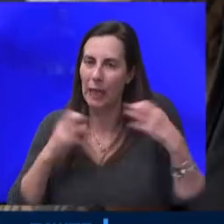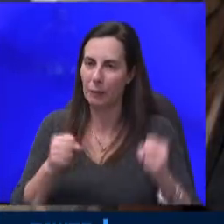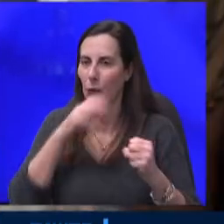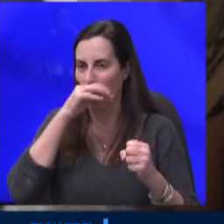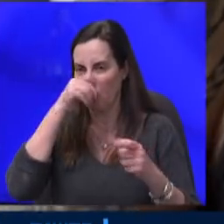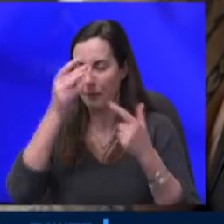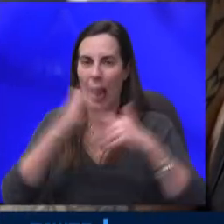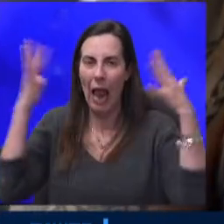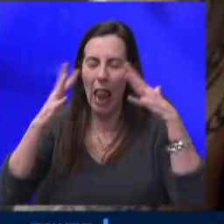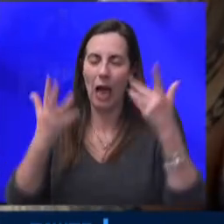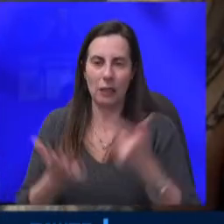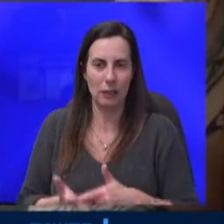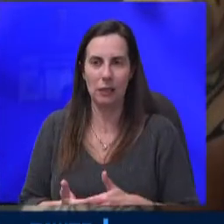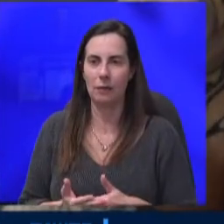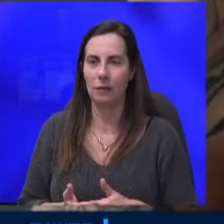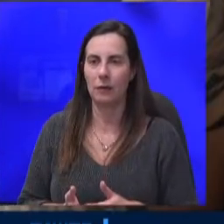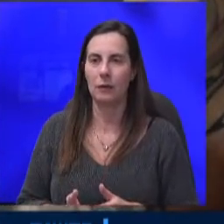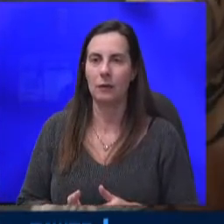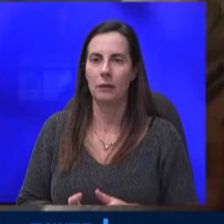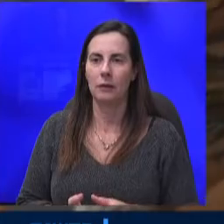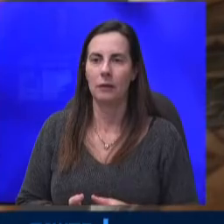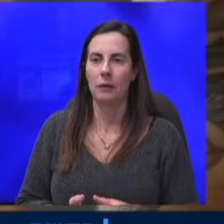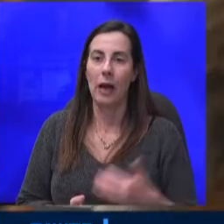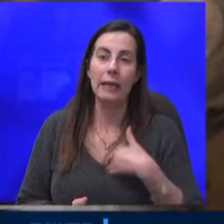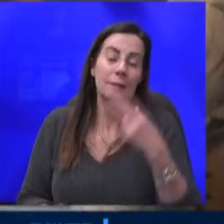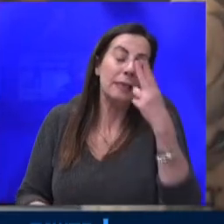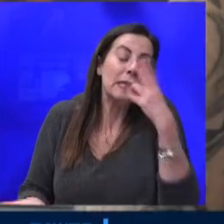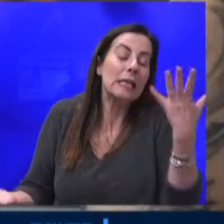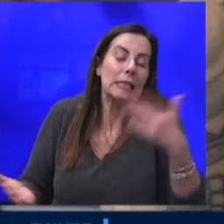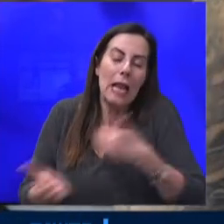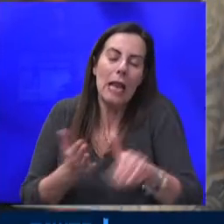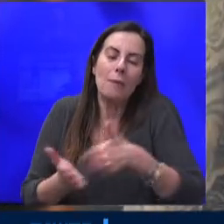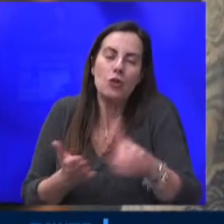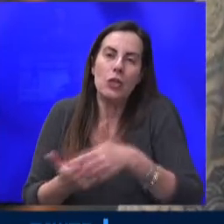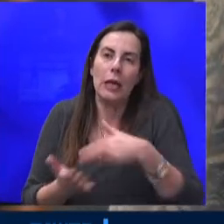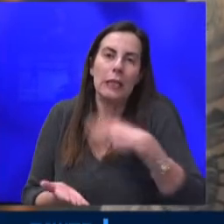לחץ. אני מנסה כמה שיותר להרים את הראש.